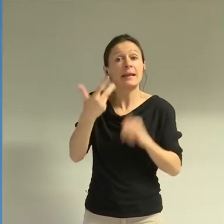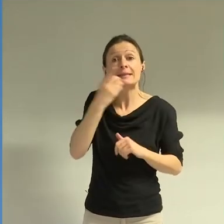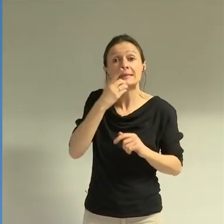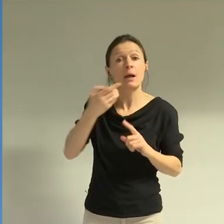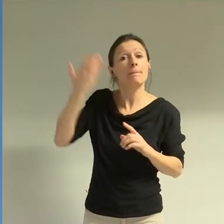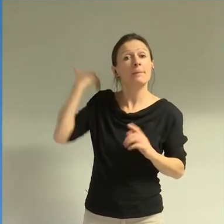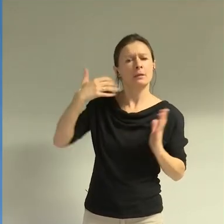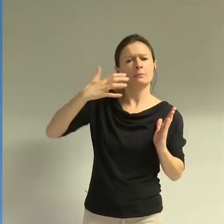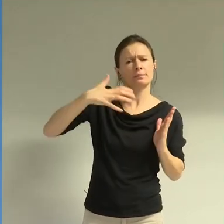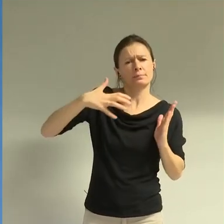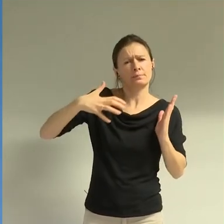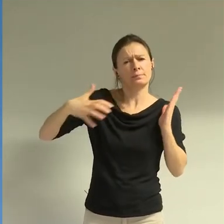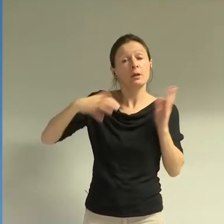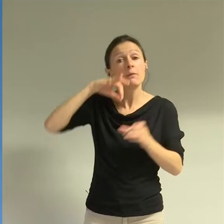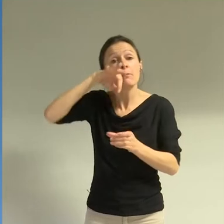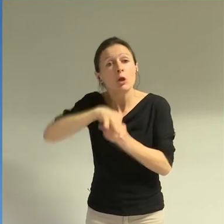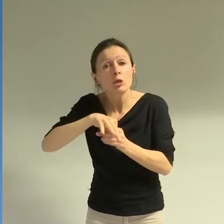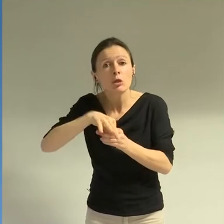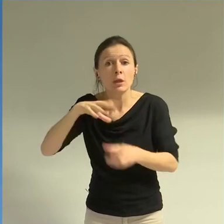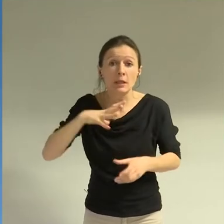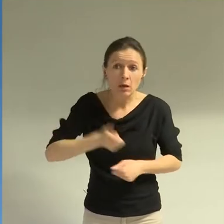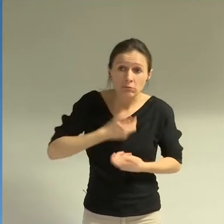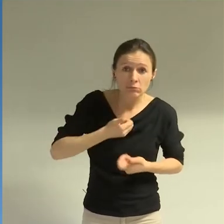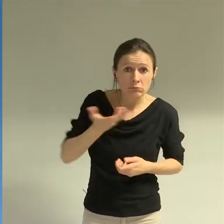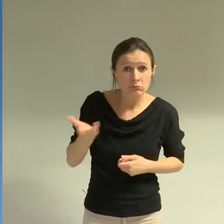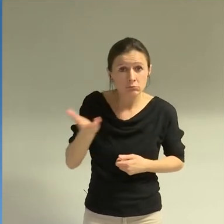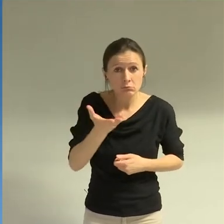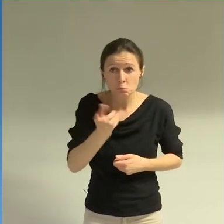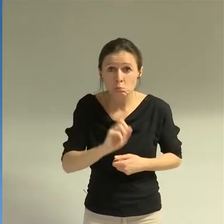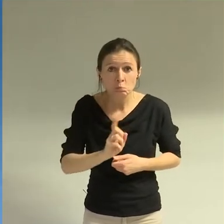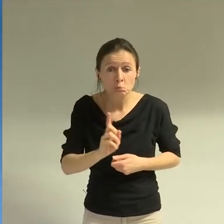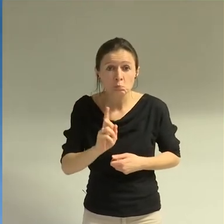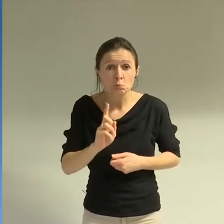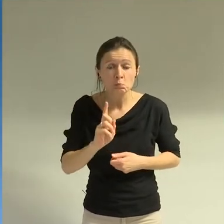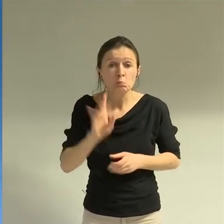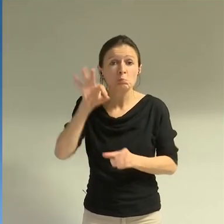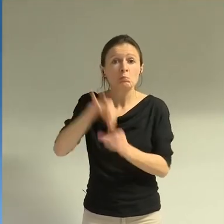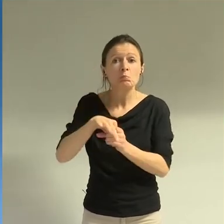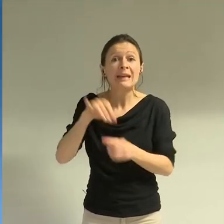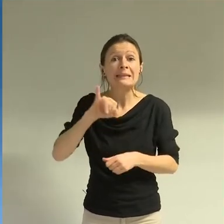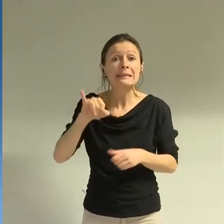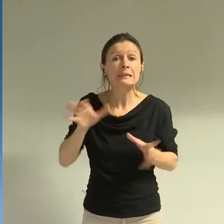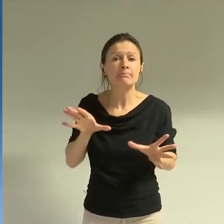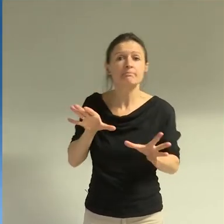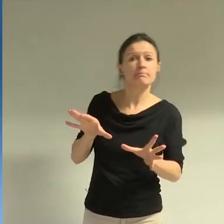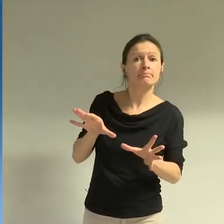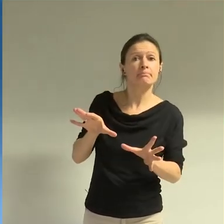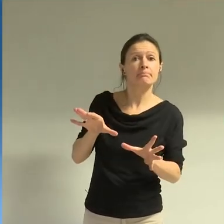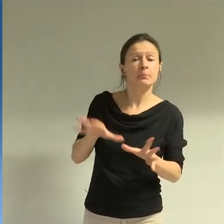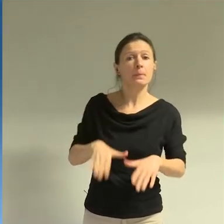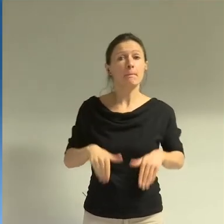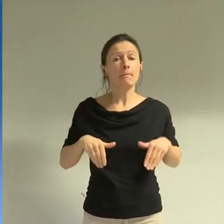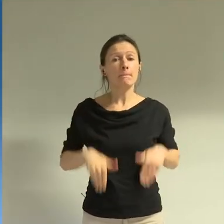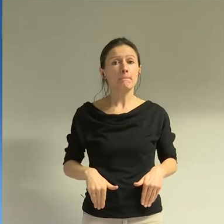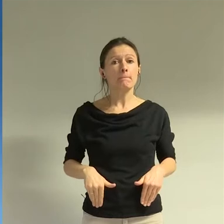remarques sur ce point c'est normal non je le mets aux voix qui ne prend pas part au vote qui s'abstient qui votent